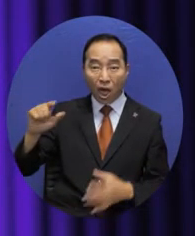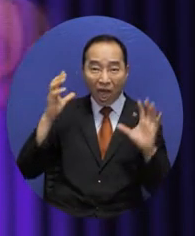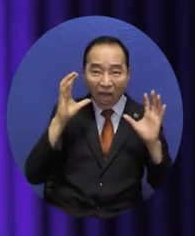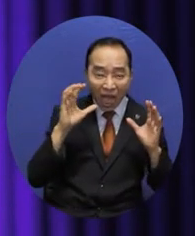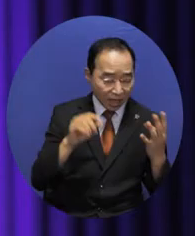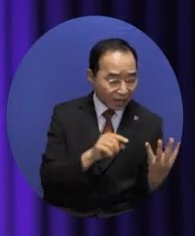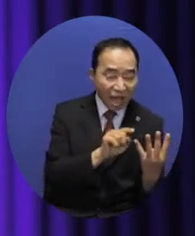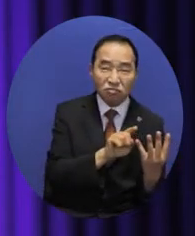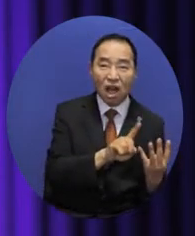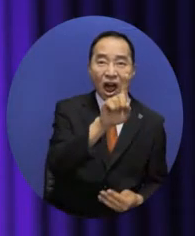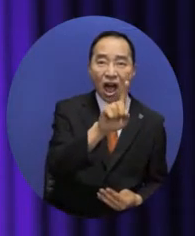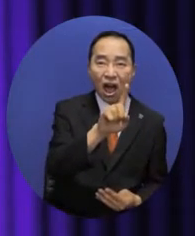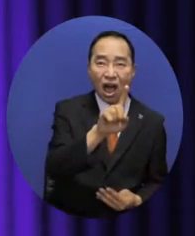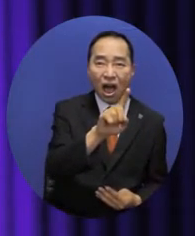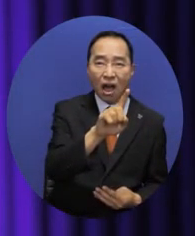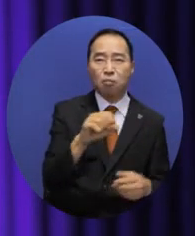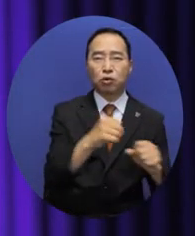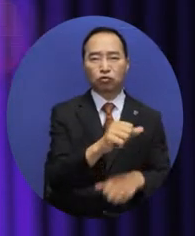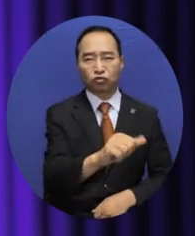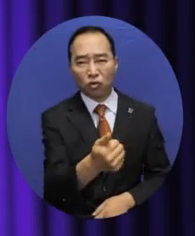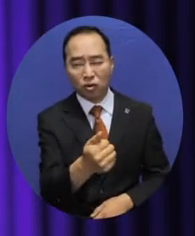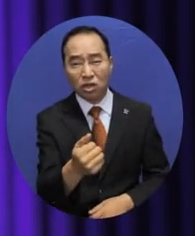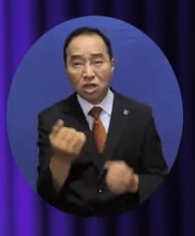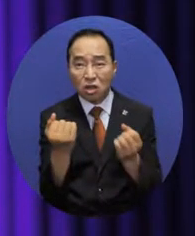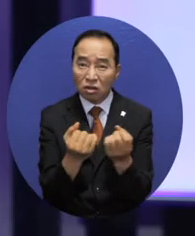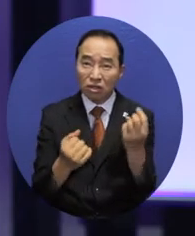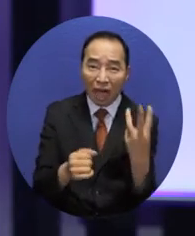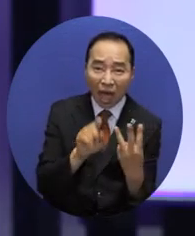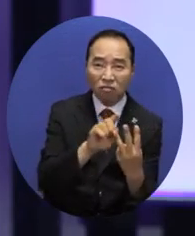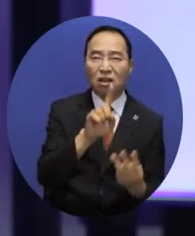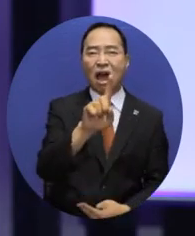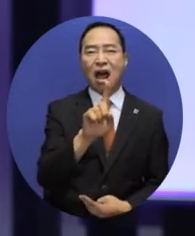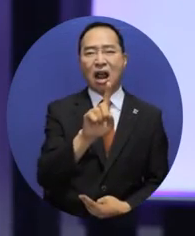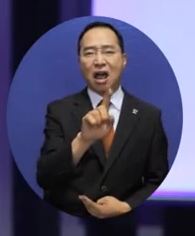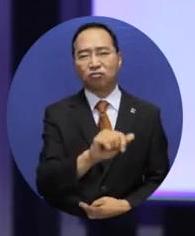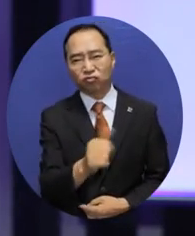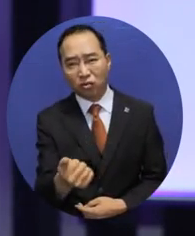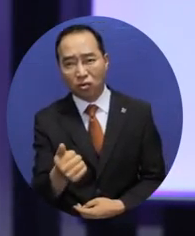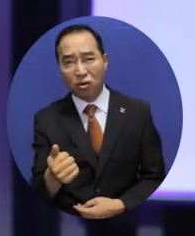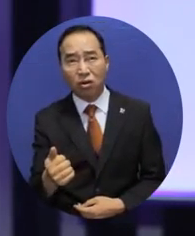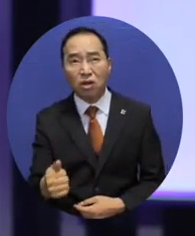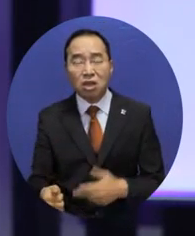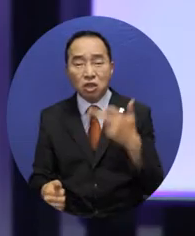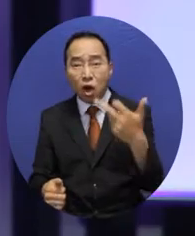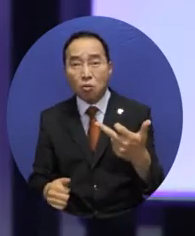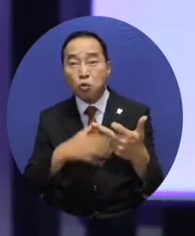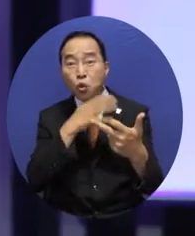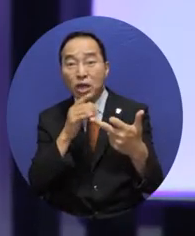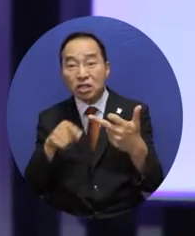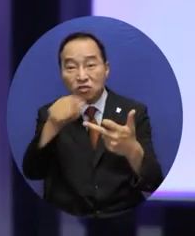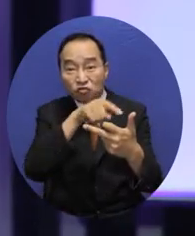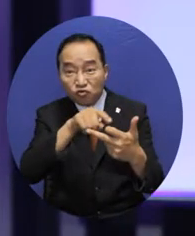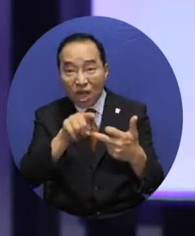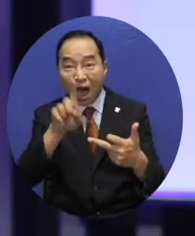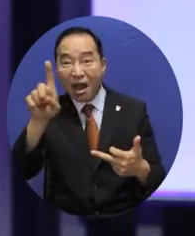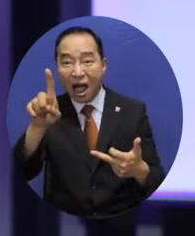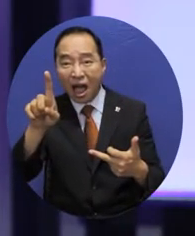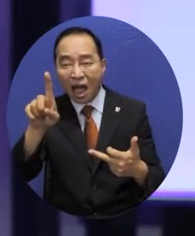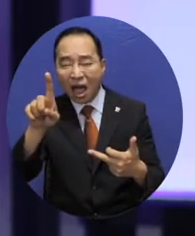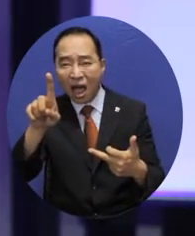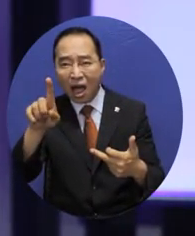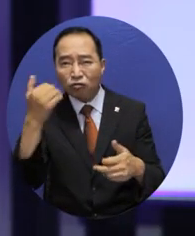가운데 1명, 3명의 여성 가운데 1명, 17명의 노인 가운데 1명이